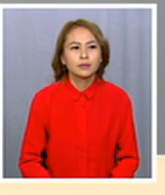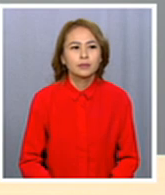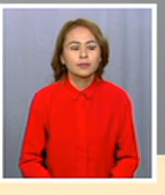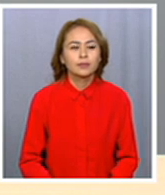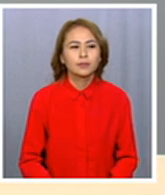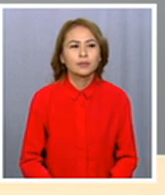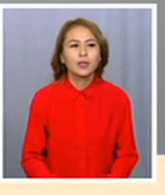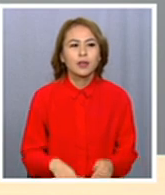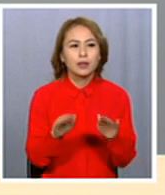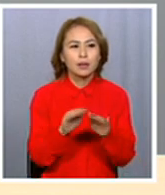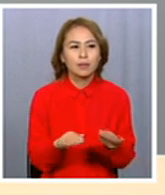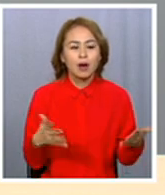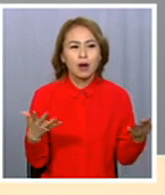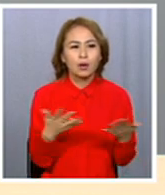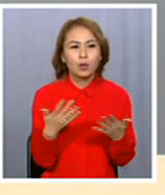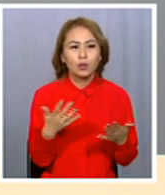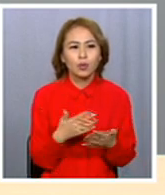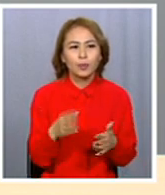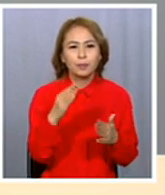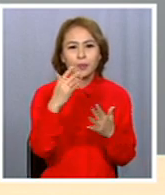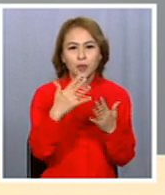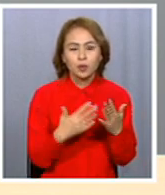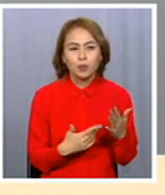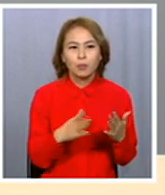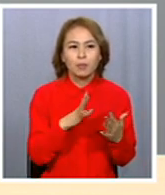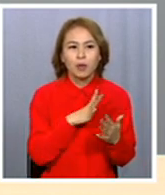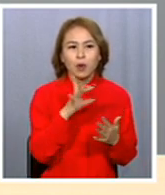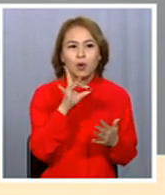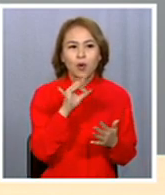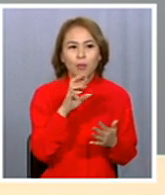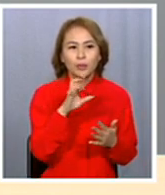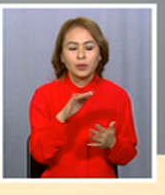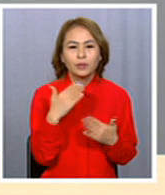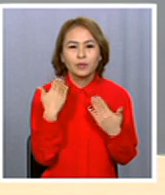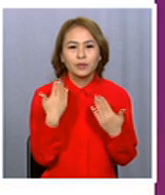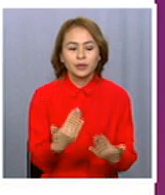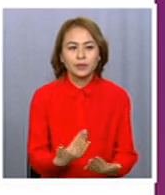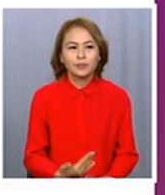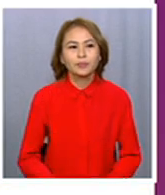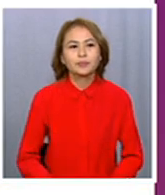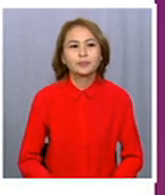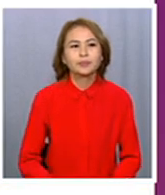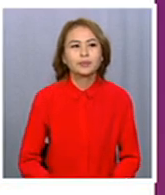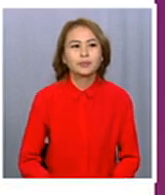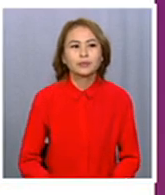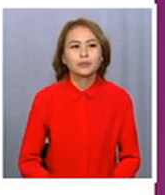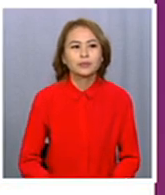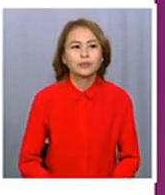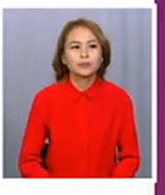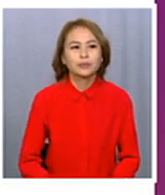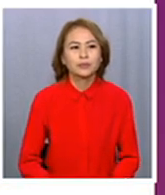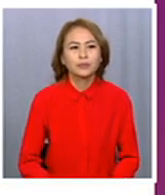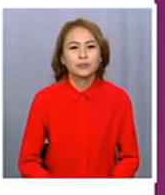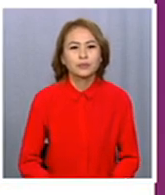Ребята, а какое меню предложите вы для Робика?